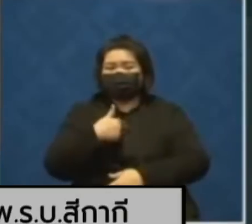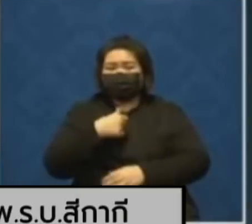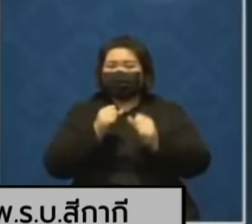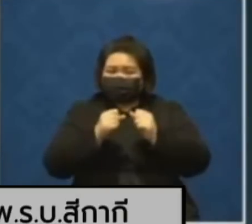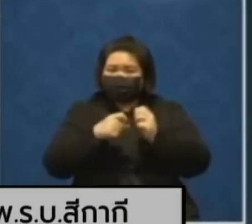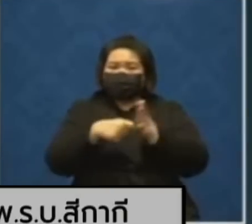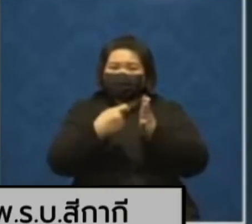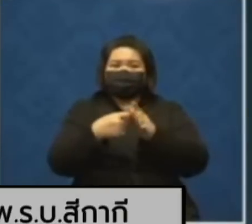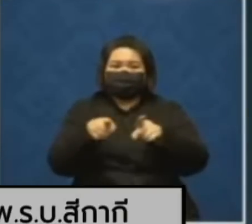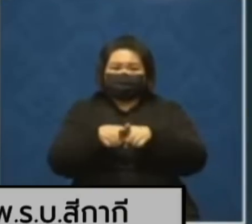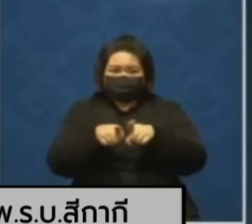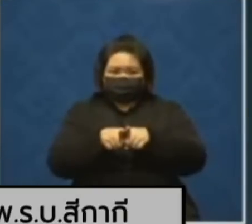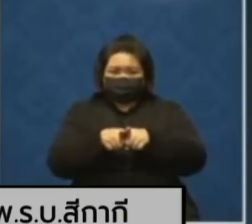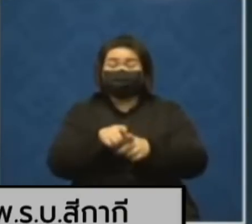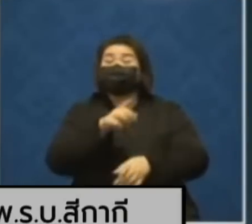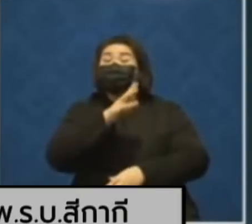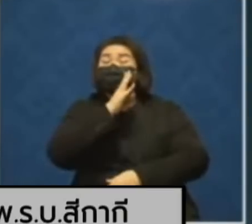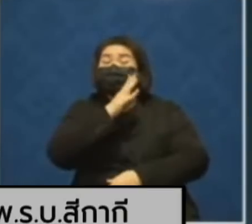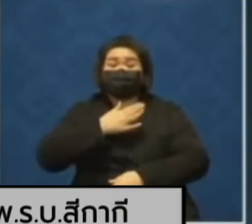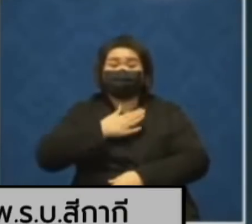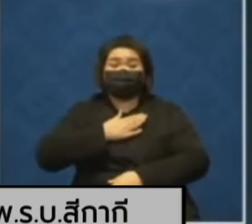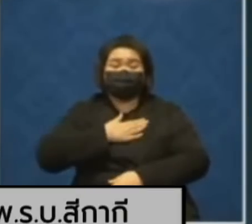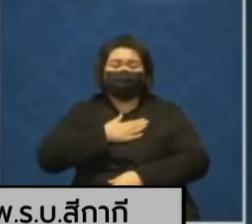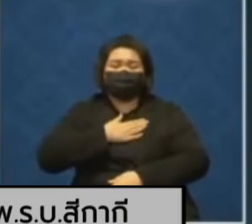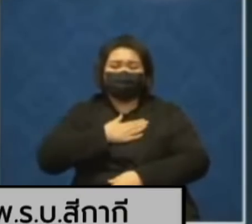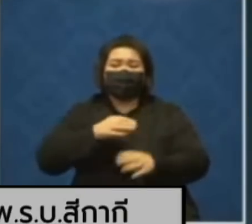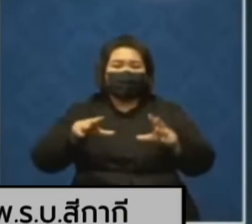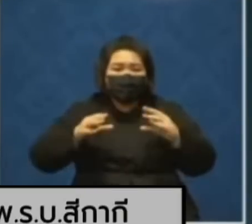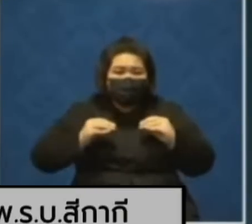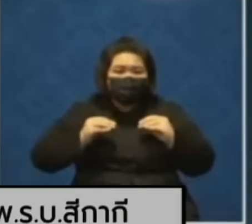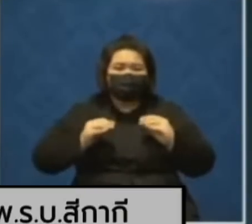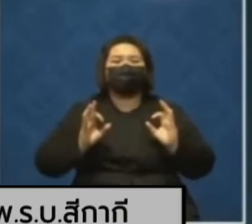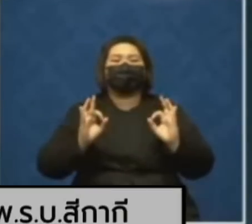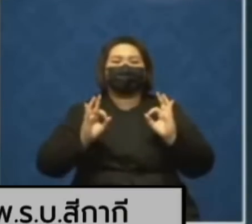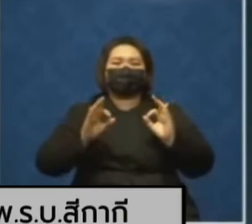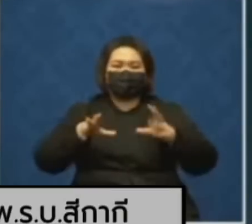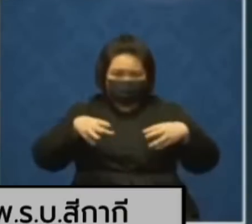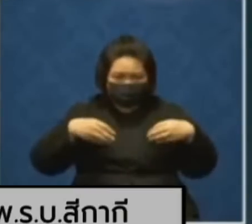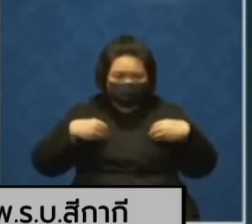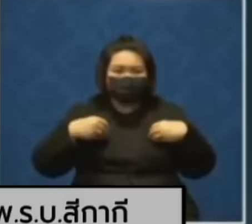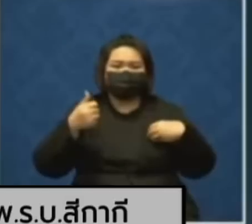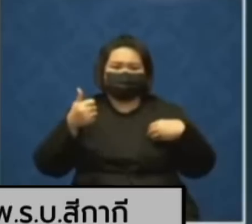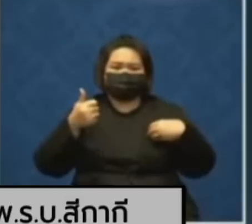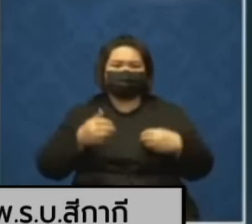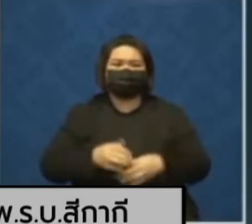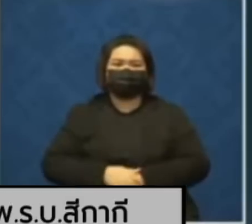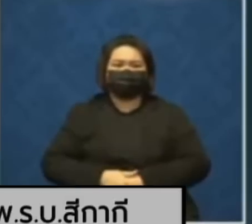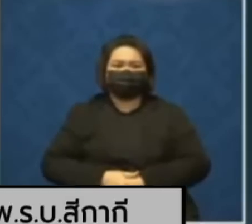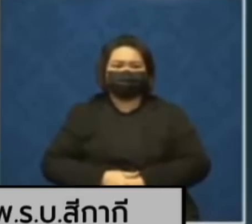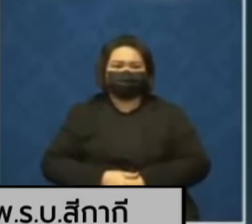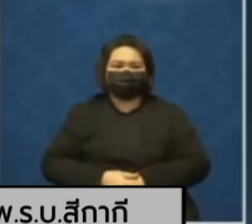เหตุ ใช้ผล อะไรที่ผมถอยได้ ถอนได้ ผมก็จะถอนครัยัมอหลมาา